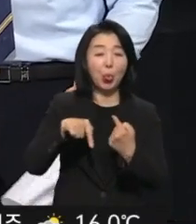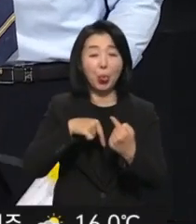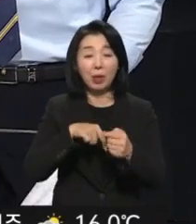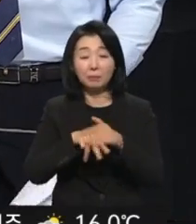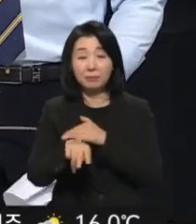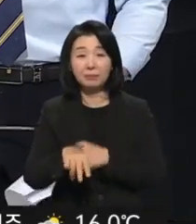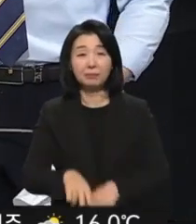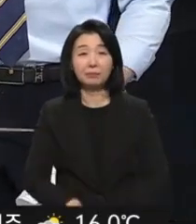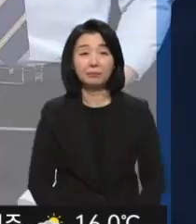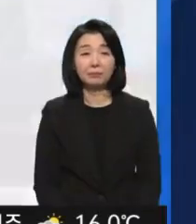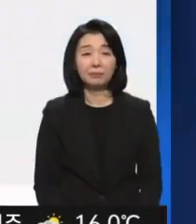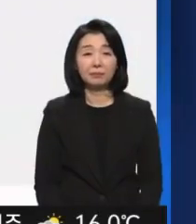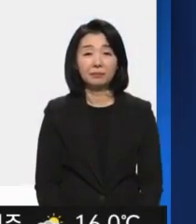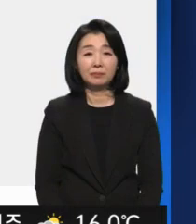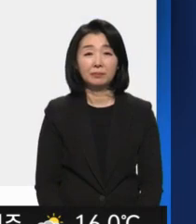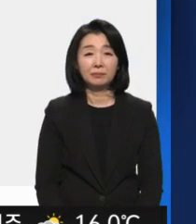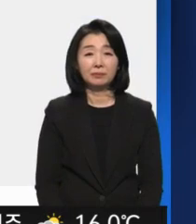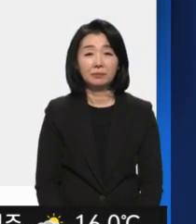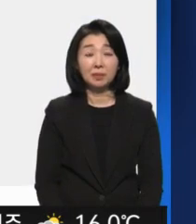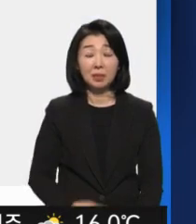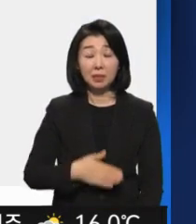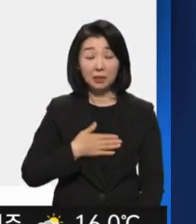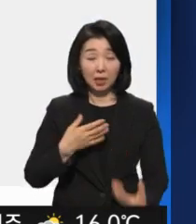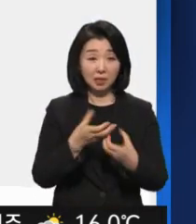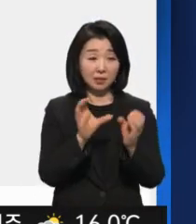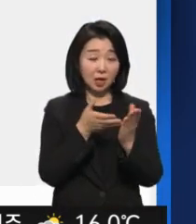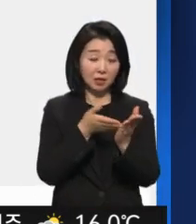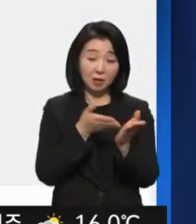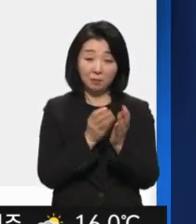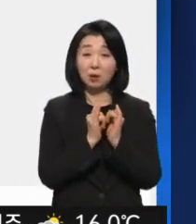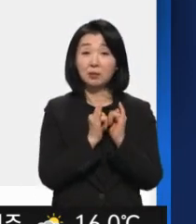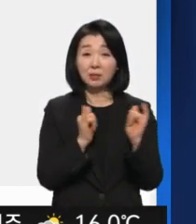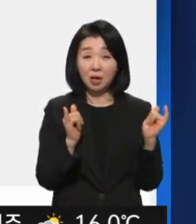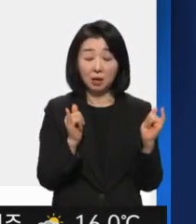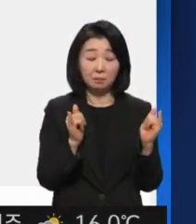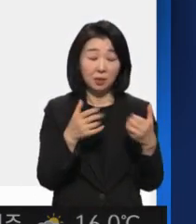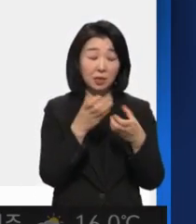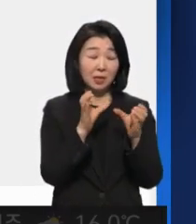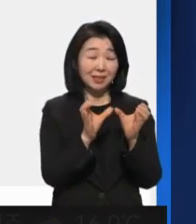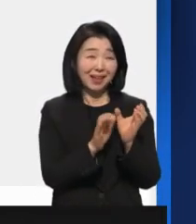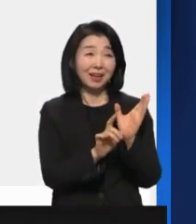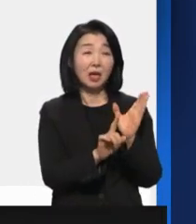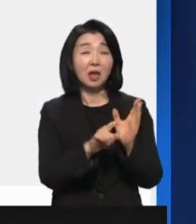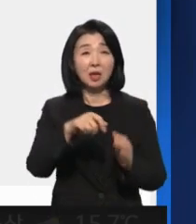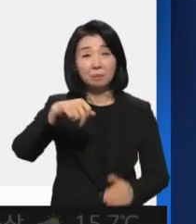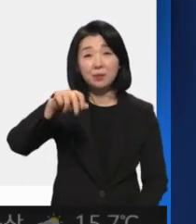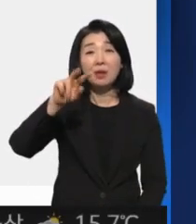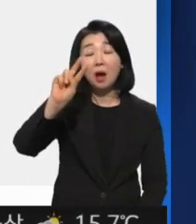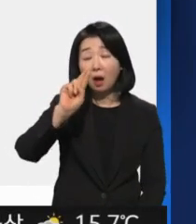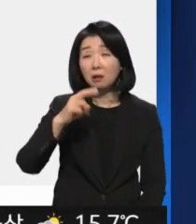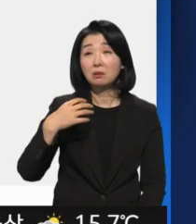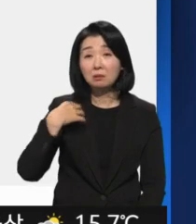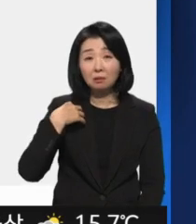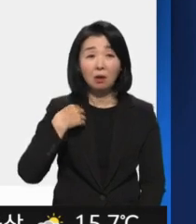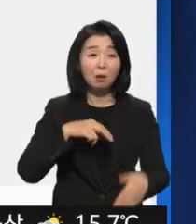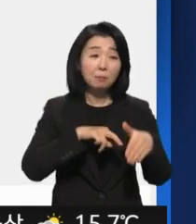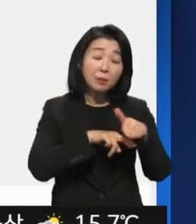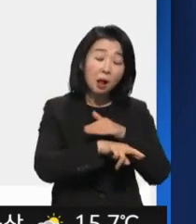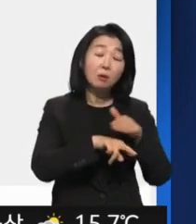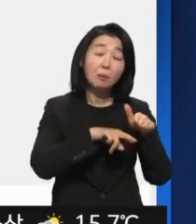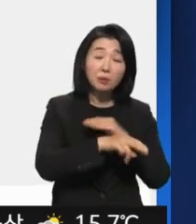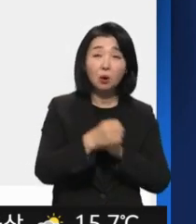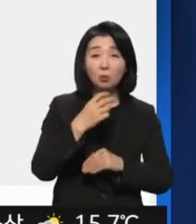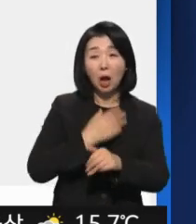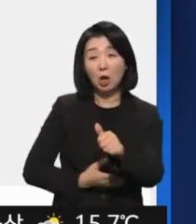피해갔는데요. 나는 당의 대변인이다. 당의 PR을 맡고 있다. 피할 건 피하고 알릴